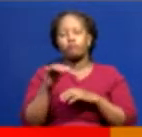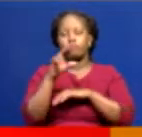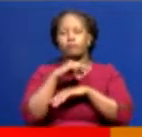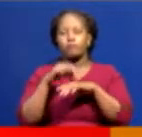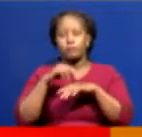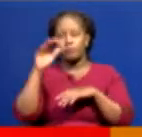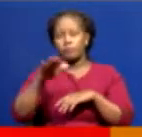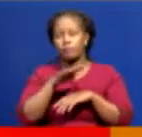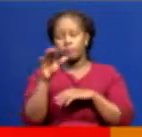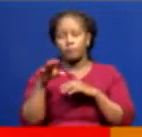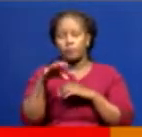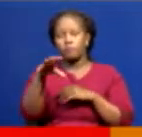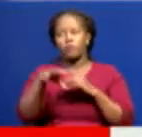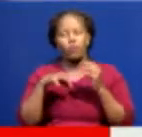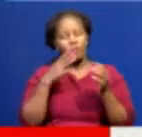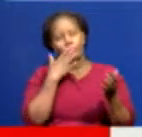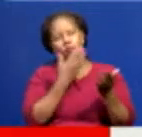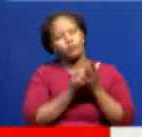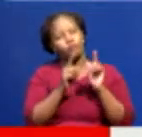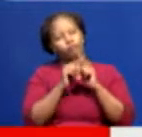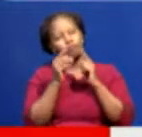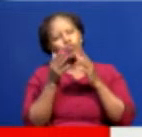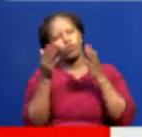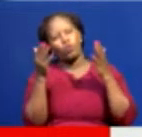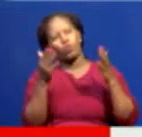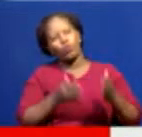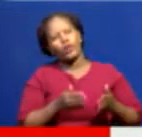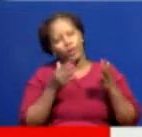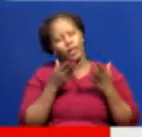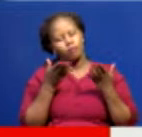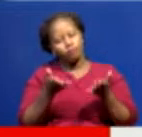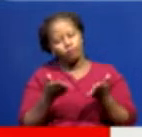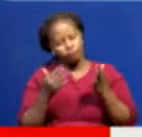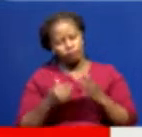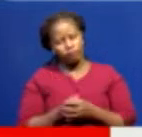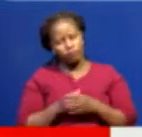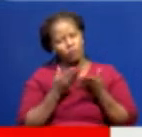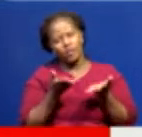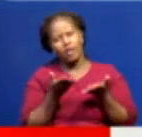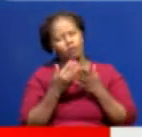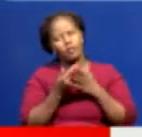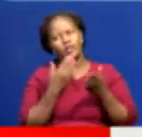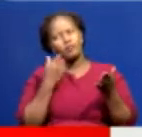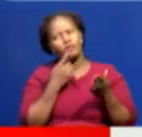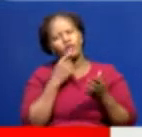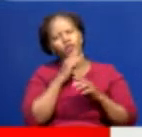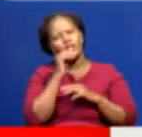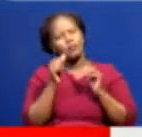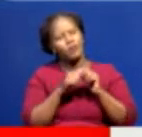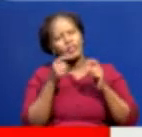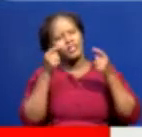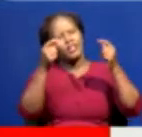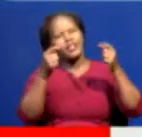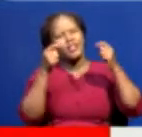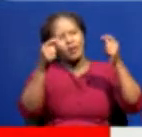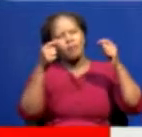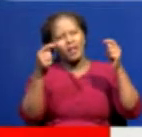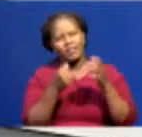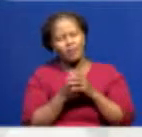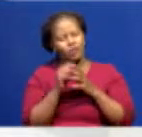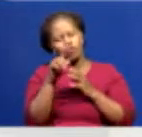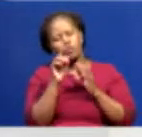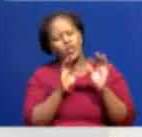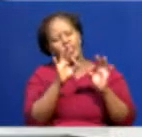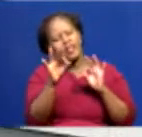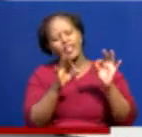kitaifa. Karibu sana mheshimiwa kwenye studio zetu leo hii. Na kabla tuzungumze masuala ya maandamano, kidogo tutueleze ni yapi